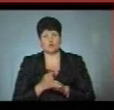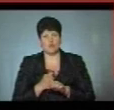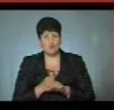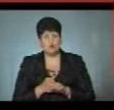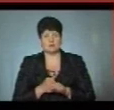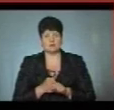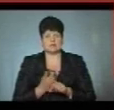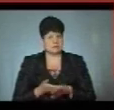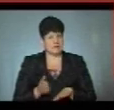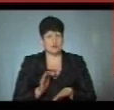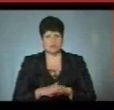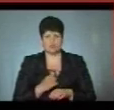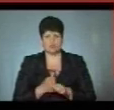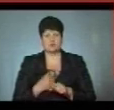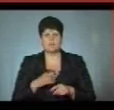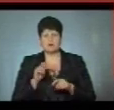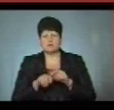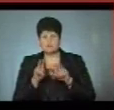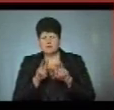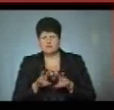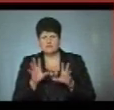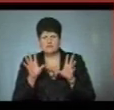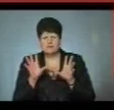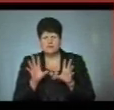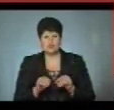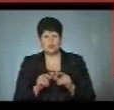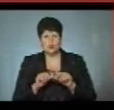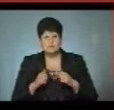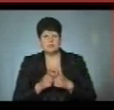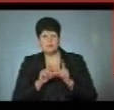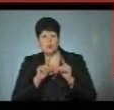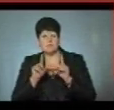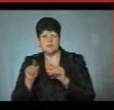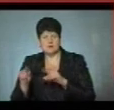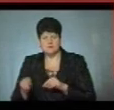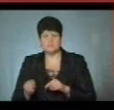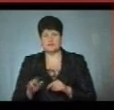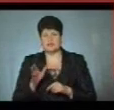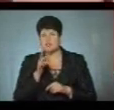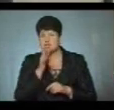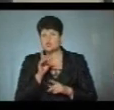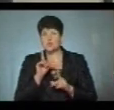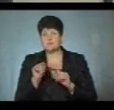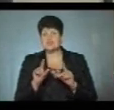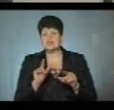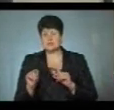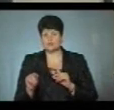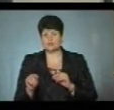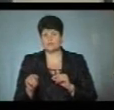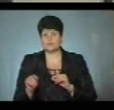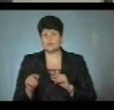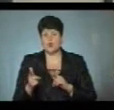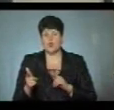досить складні. Ми обстежили всі табори, комісійно об'їхали. Що хочу сказати, на час об'їзду,